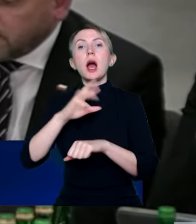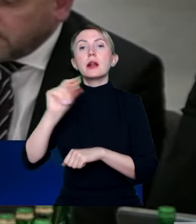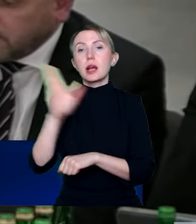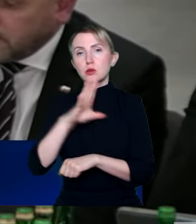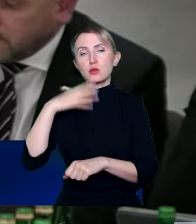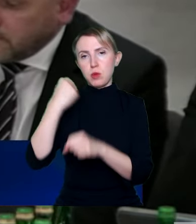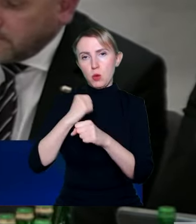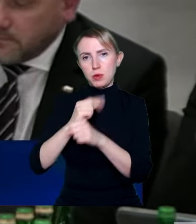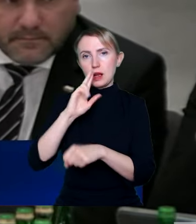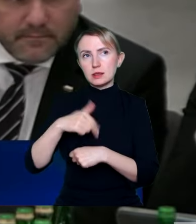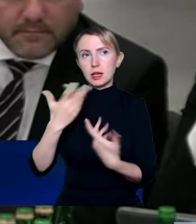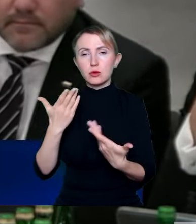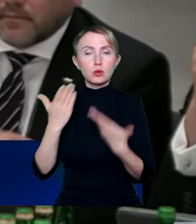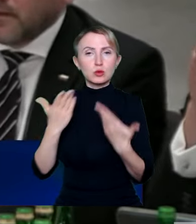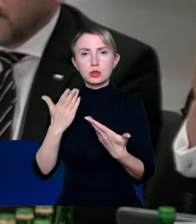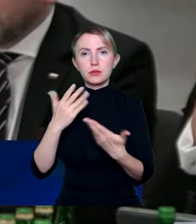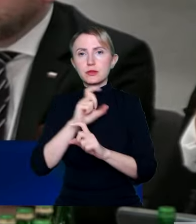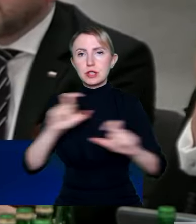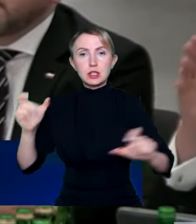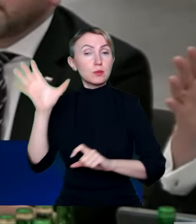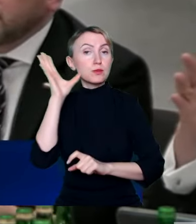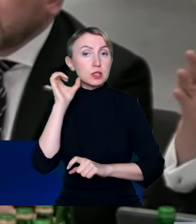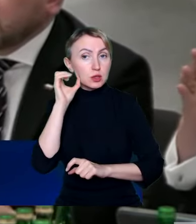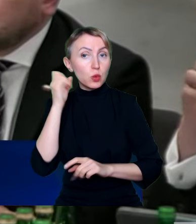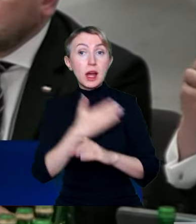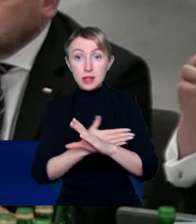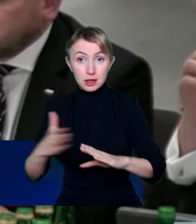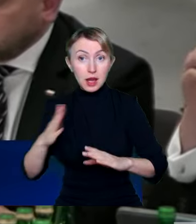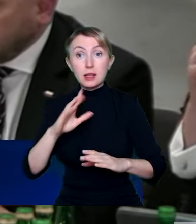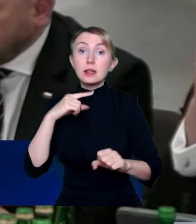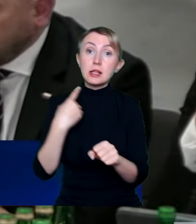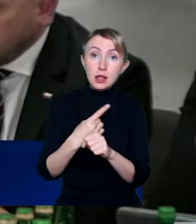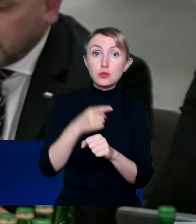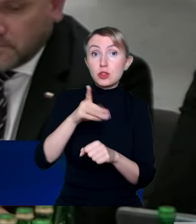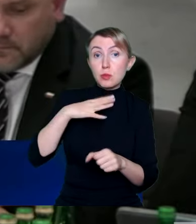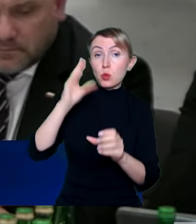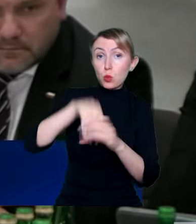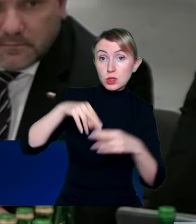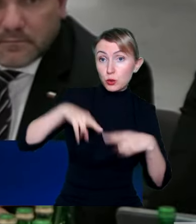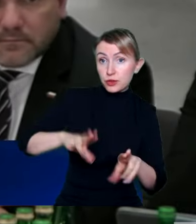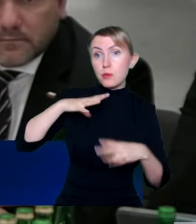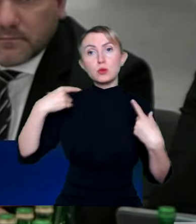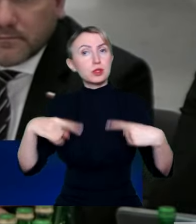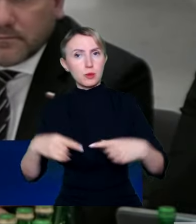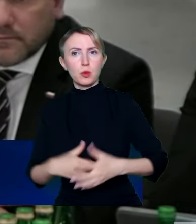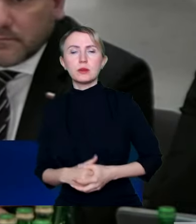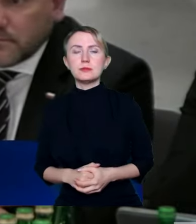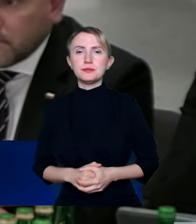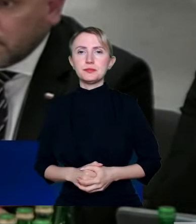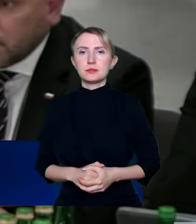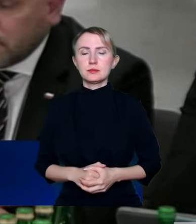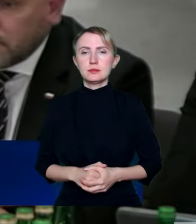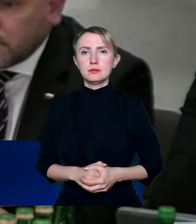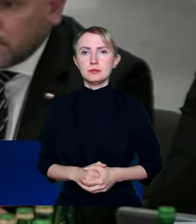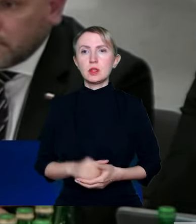też niepośredniczy, to już ustalimy w trakcie dalszego postępowania, więc te nazwiska oczywiście my wszystko formalnie, dodatkowo